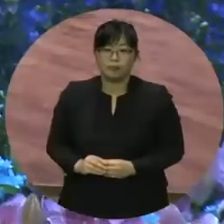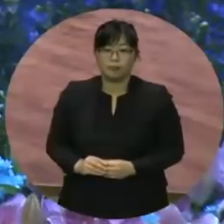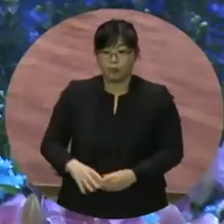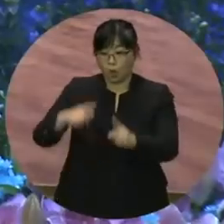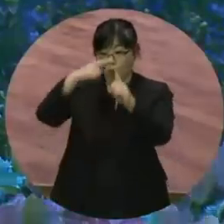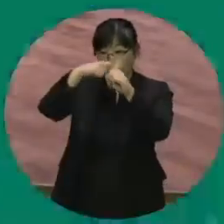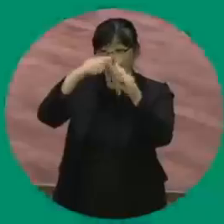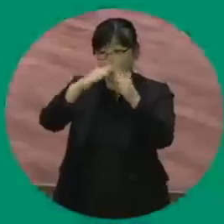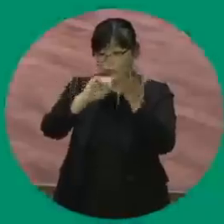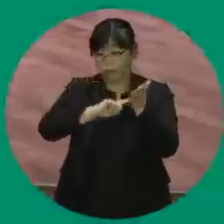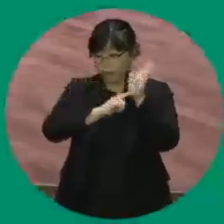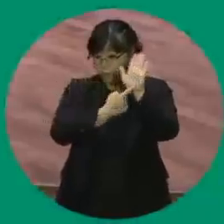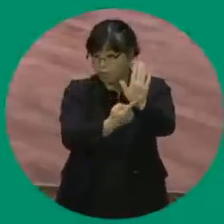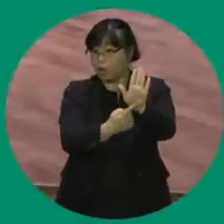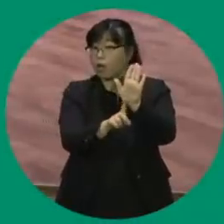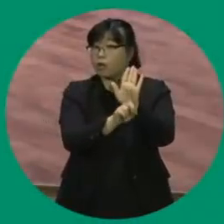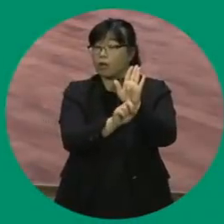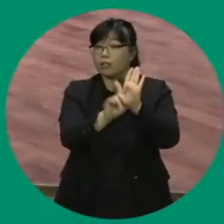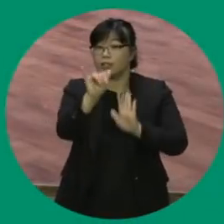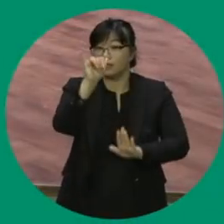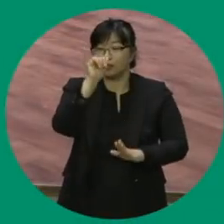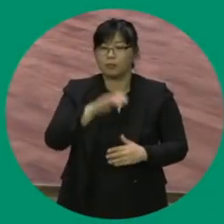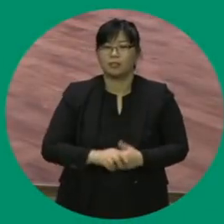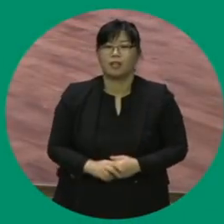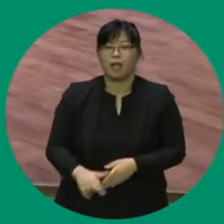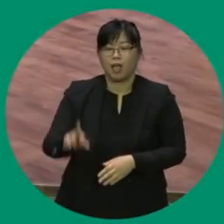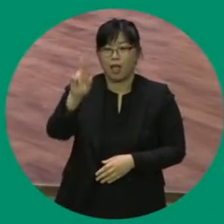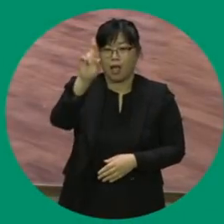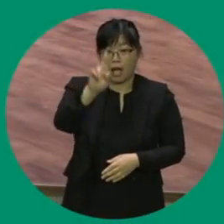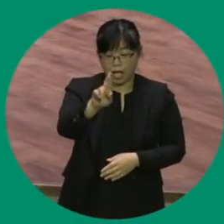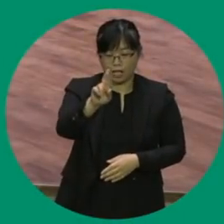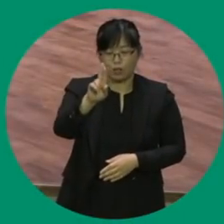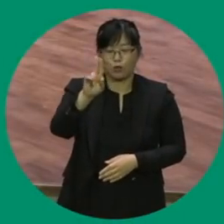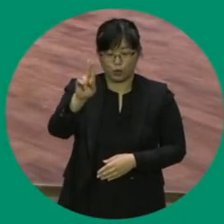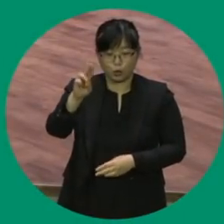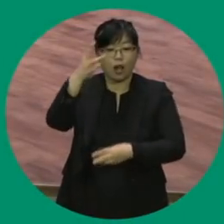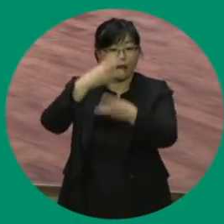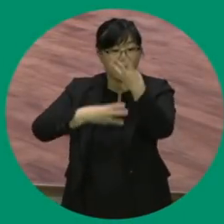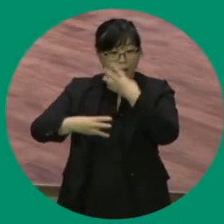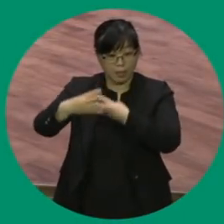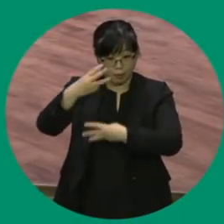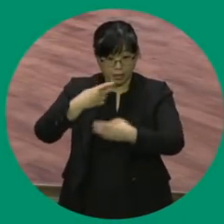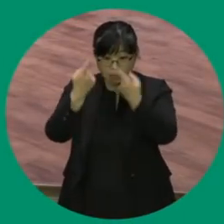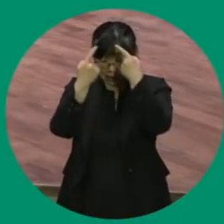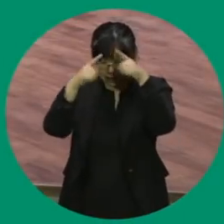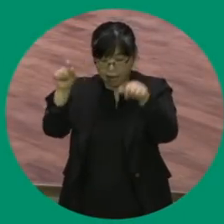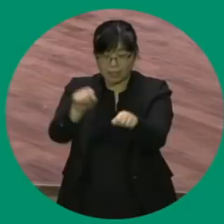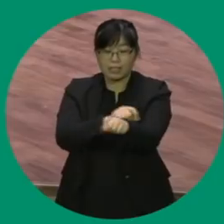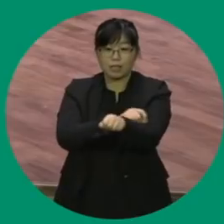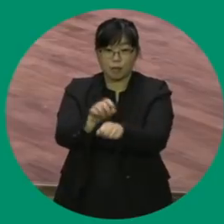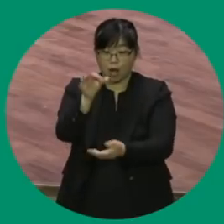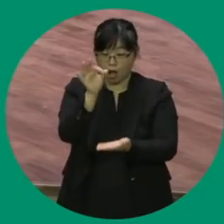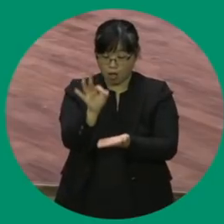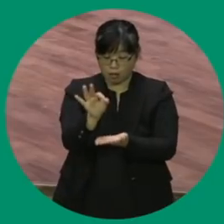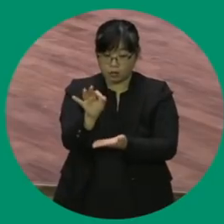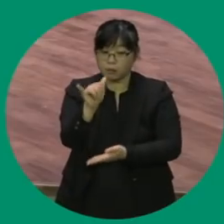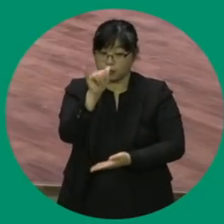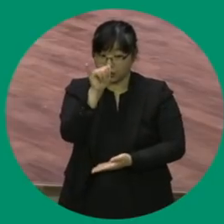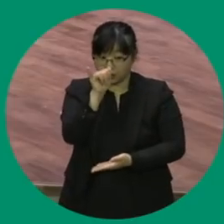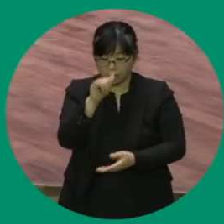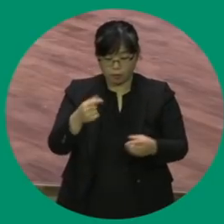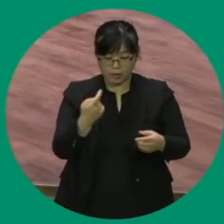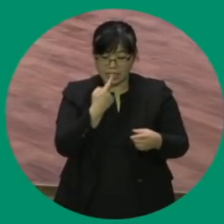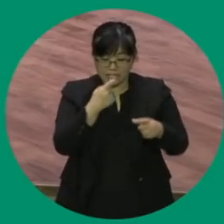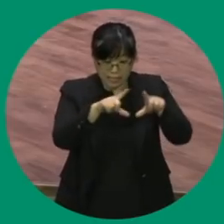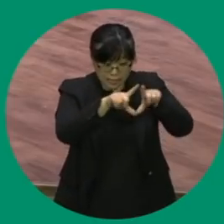교회 소식입니다. 알류 특별 헌금 안내입니다. 오늘 주일 예배 시 본당 입구에 비치된 헌금 봉투를 활용하여 전도